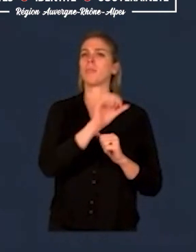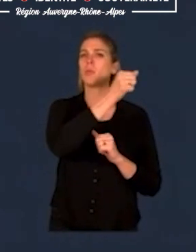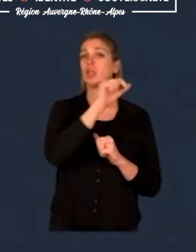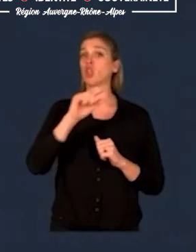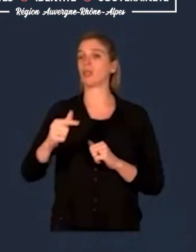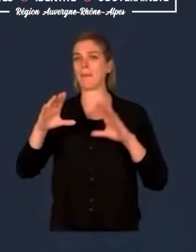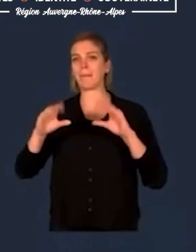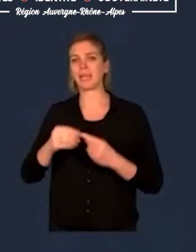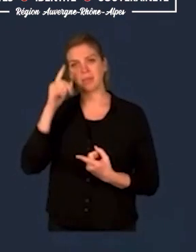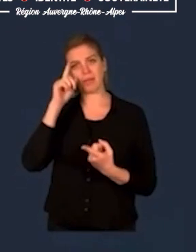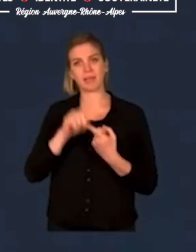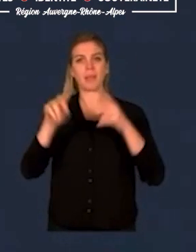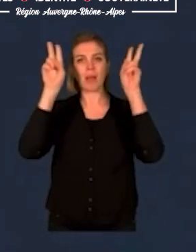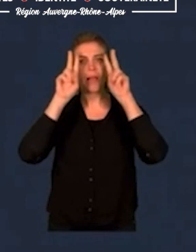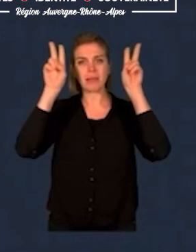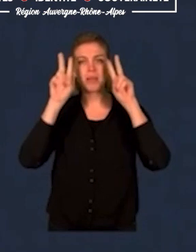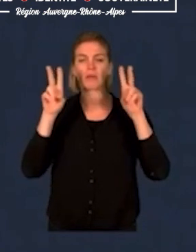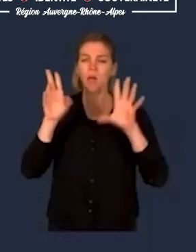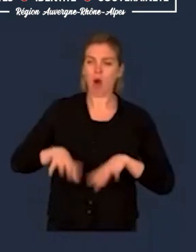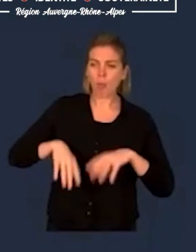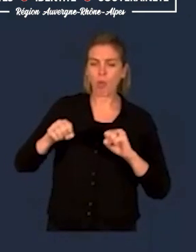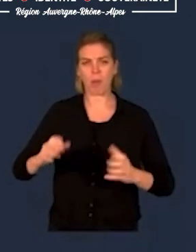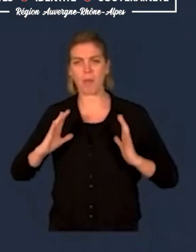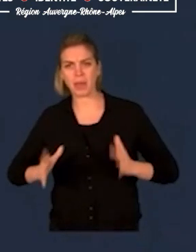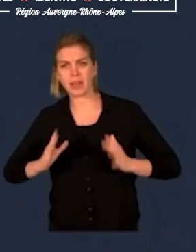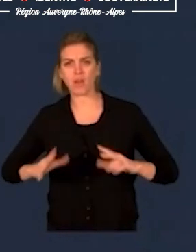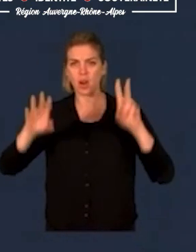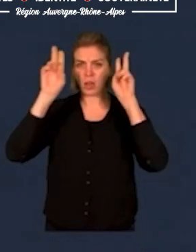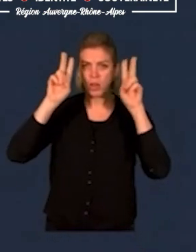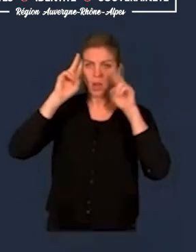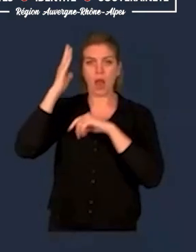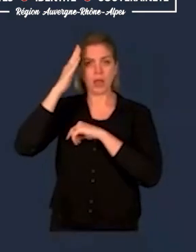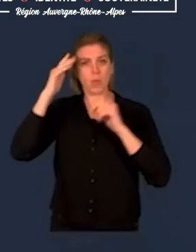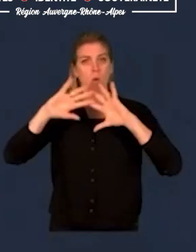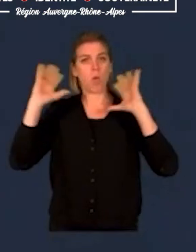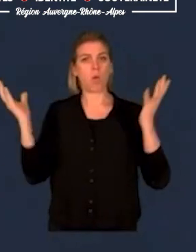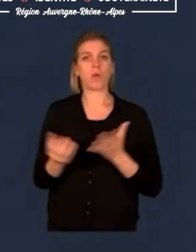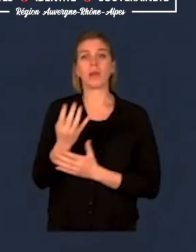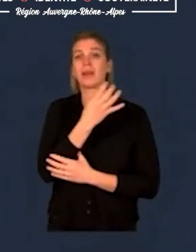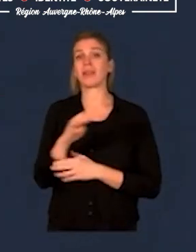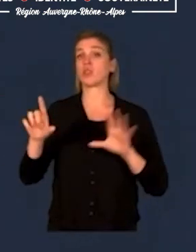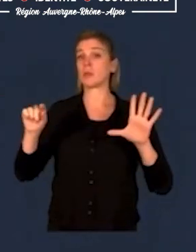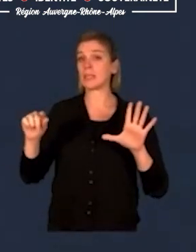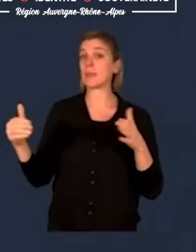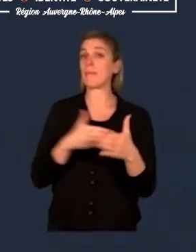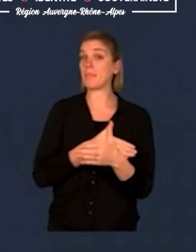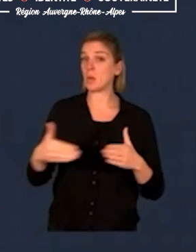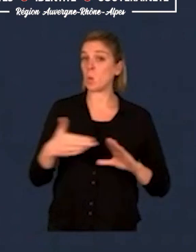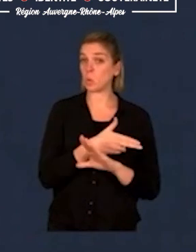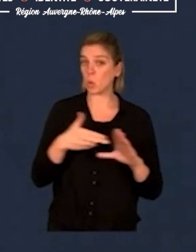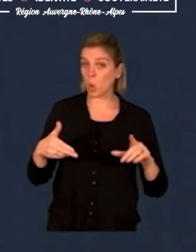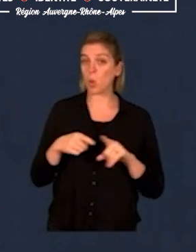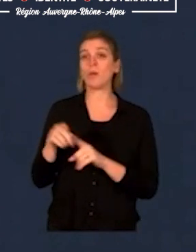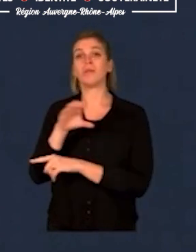d'équitation, 14 000 emplois, 5 000 bénévoles pour un chiffre d'affaires de 470 millions d'euros et 75 000